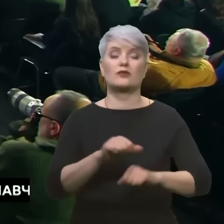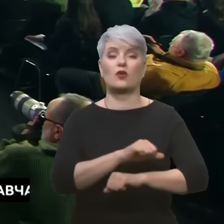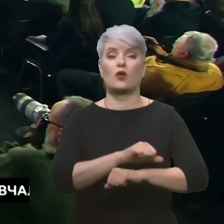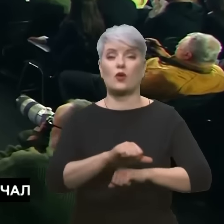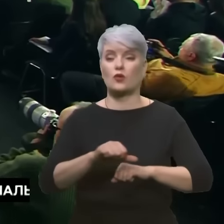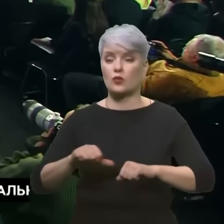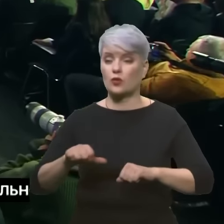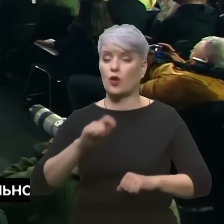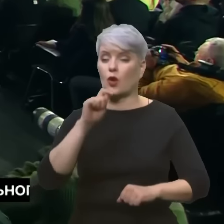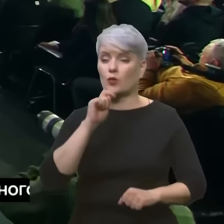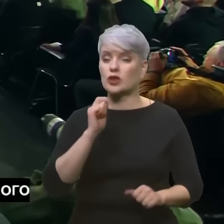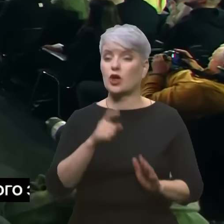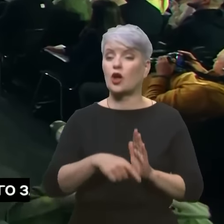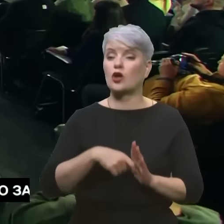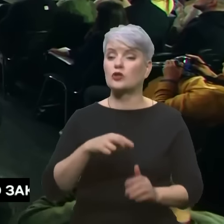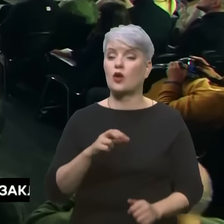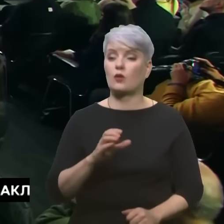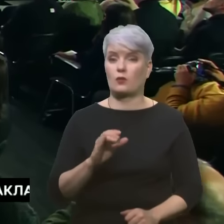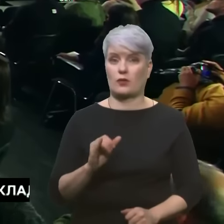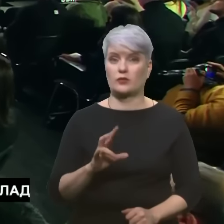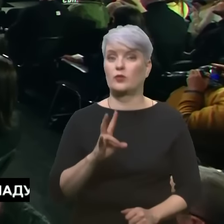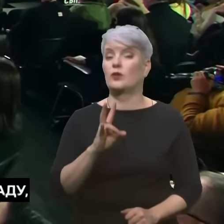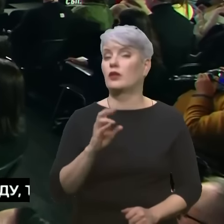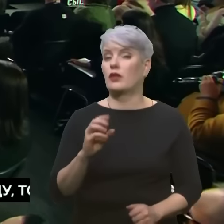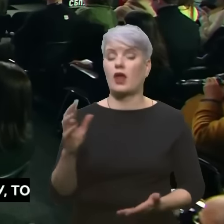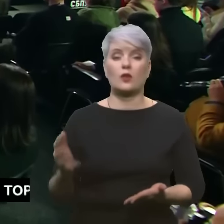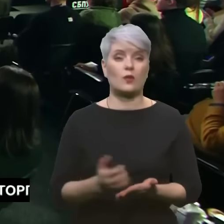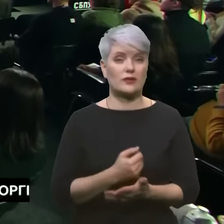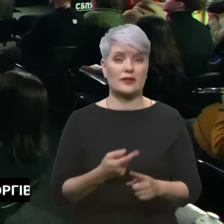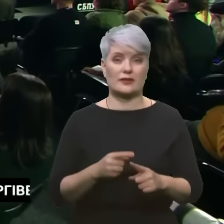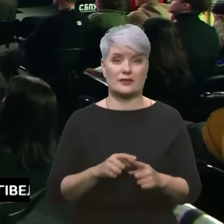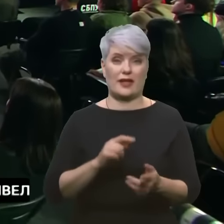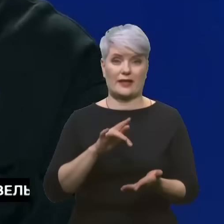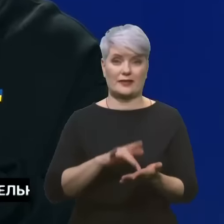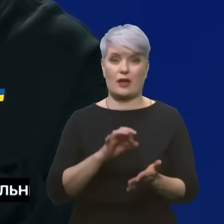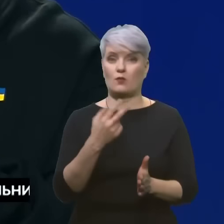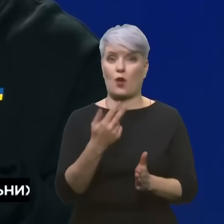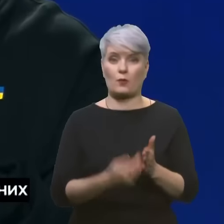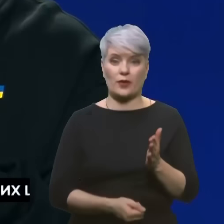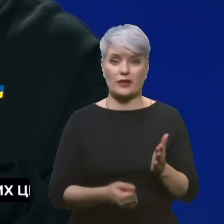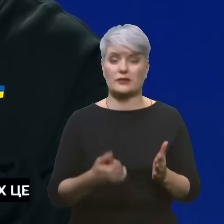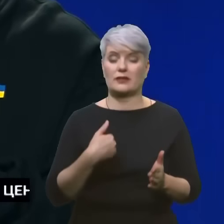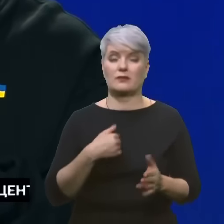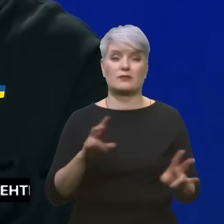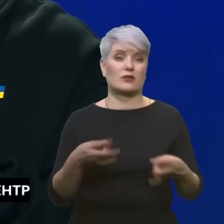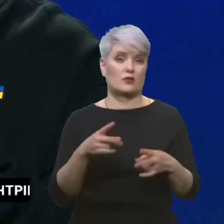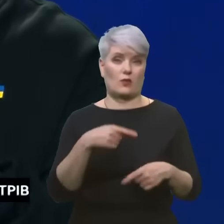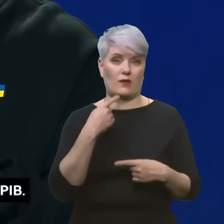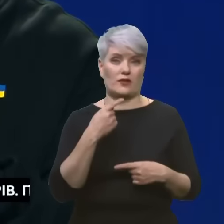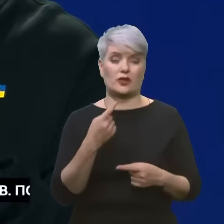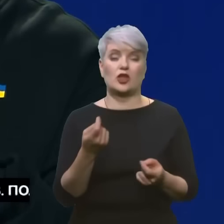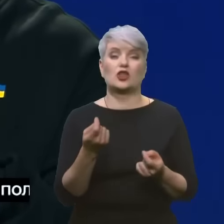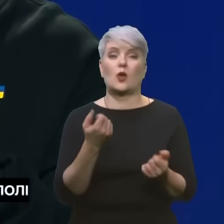українського Донбасу. Вони не досягли цієї цілі, тому про поразки нема що говорити. Жодної